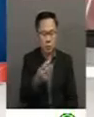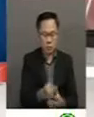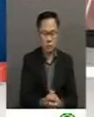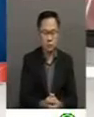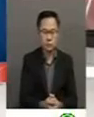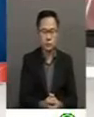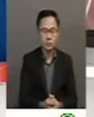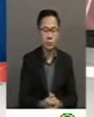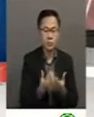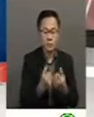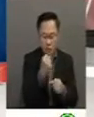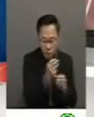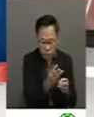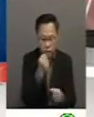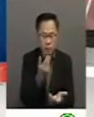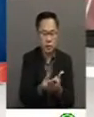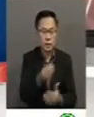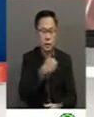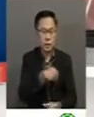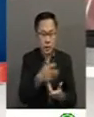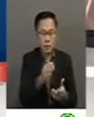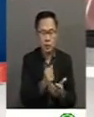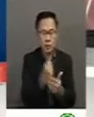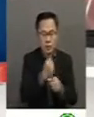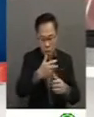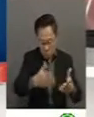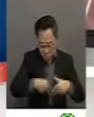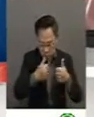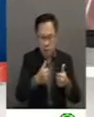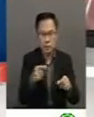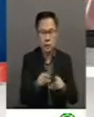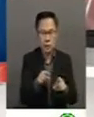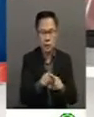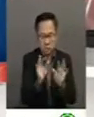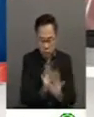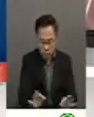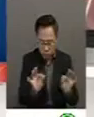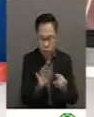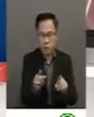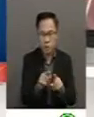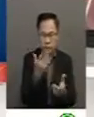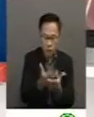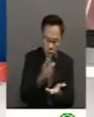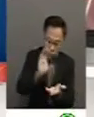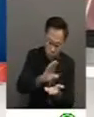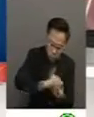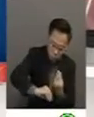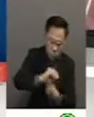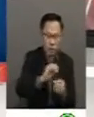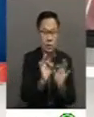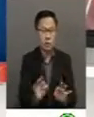นอกจากช่องทางในการหารายได้พิเศษแล้วต้องบอกว่าช่องทางหาเงินหรือว่าแหล่งเงินก็ต้องสำคัญนะคะคุณผู้ชมจะทำธุรกิจอะไรต้องมี